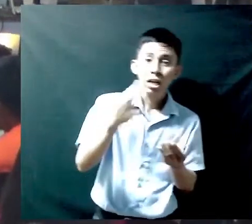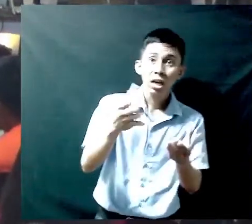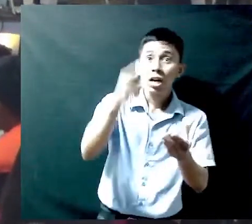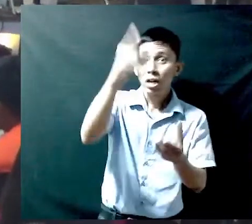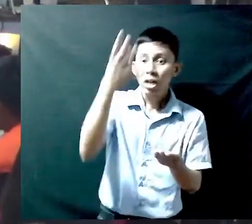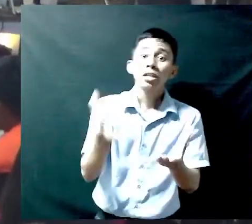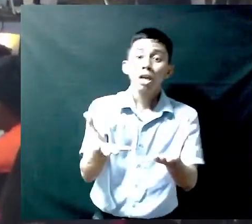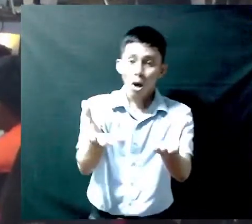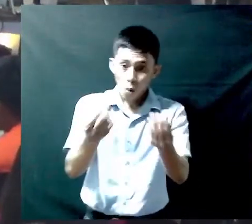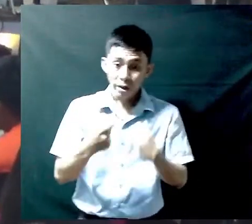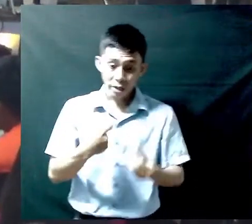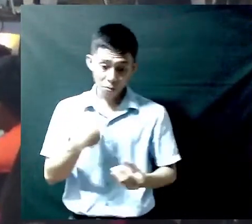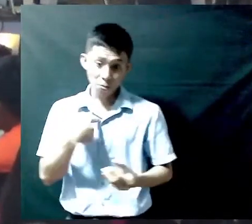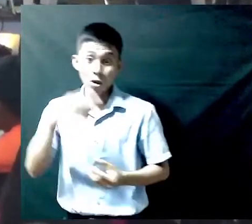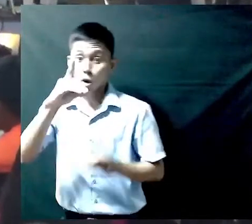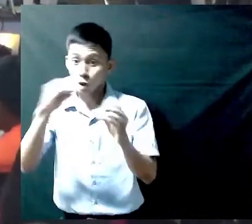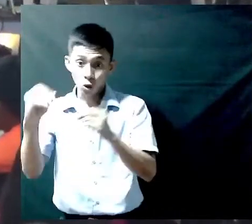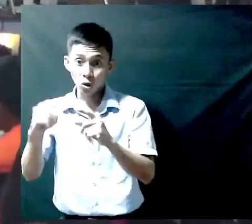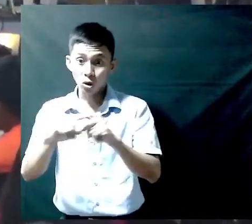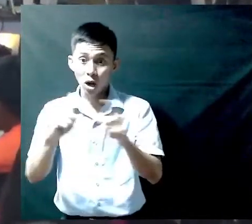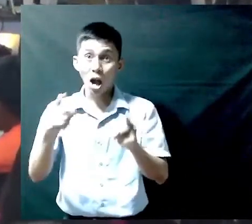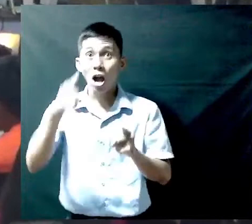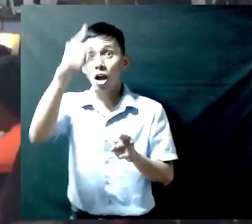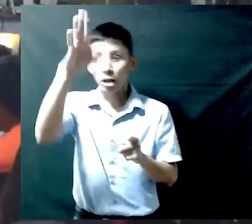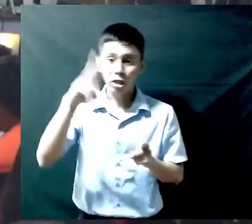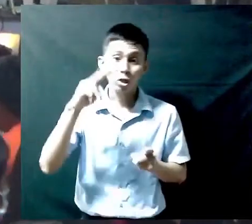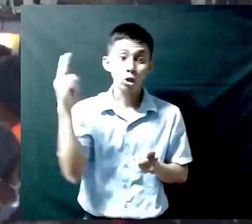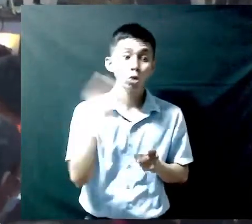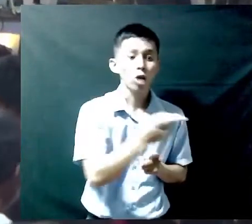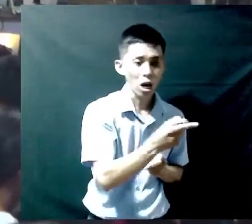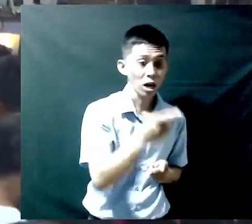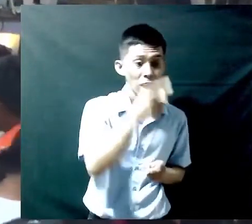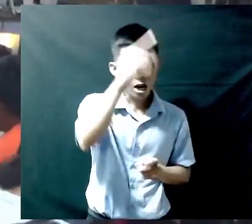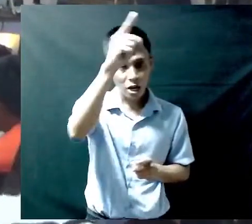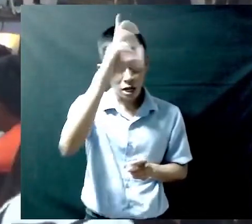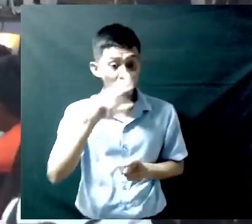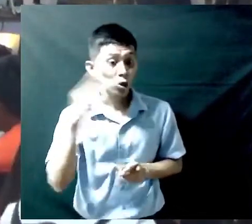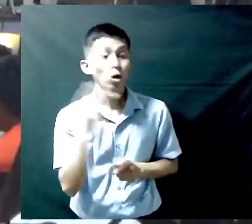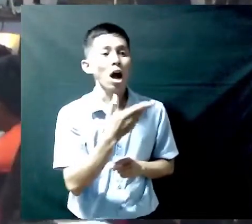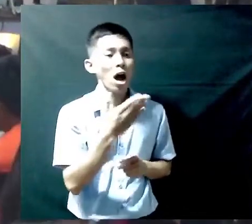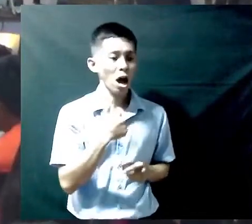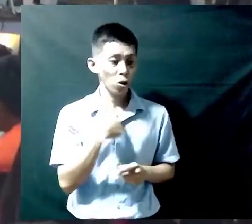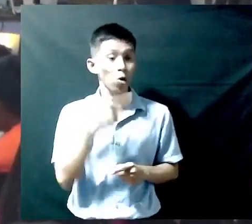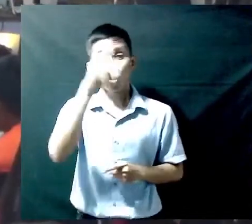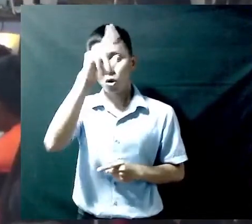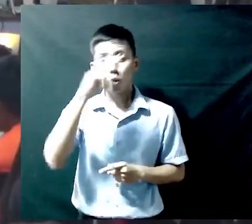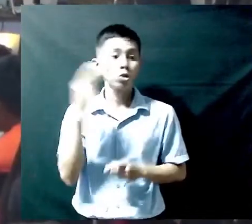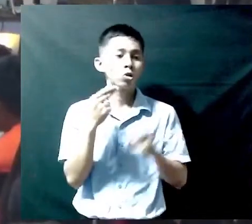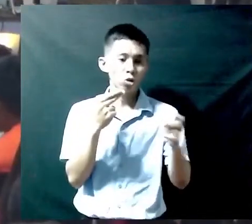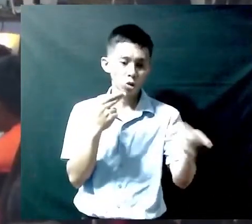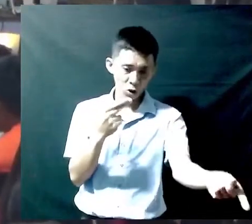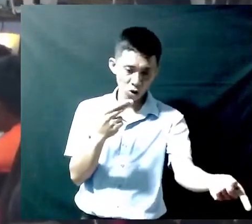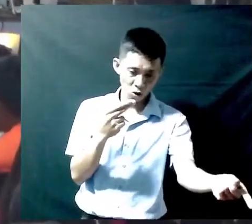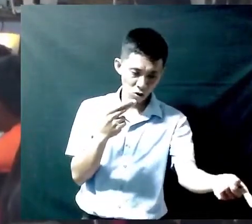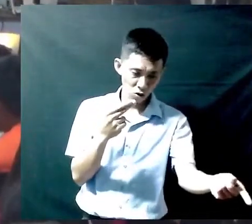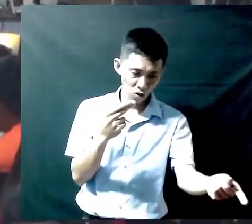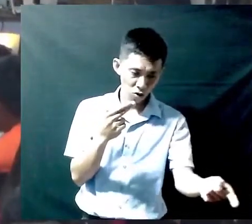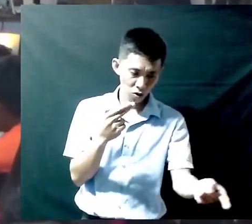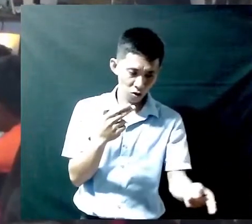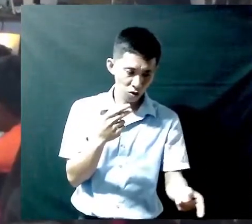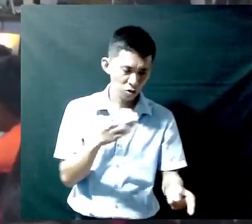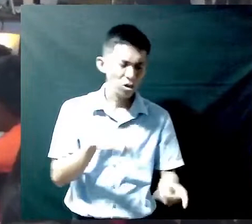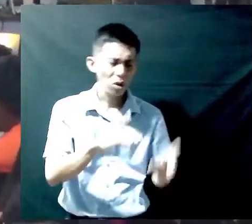gagawa, gagamitin kita. Instead yung, Lord, diyan ka lang. Stay there! Basta lahat ng gagawin ko for you! For